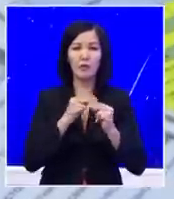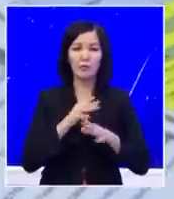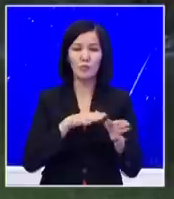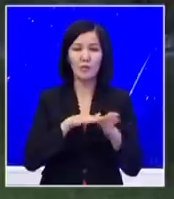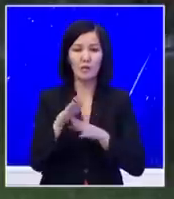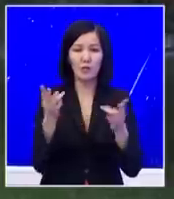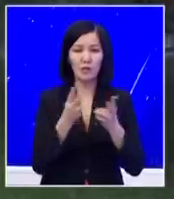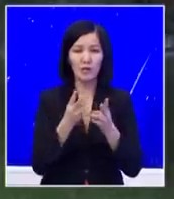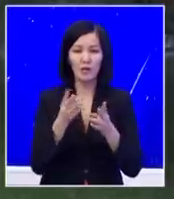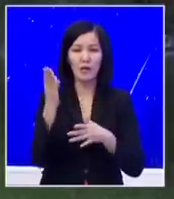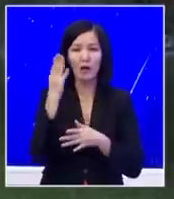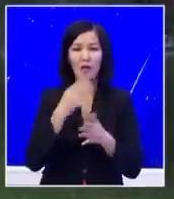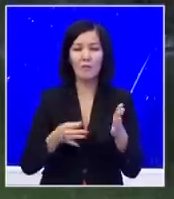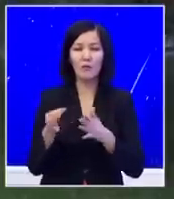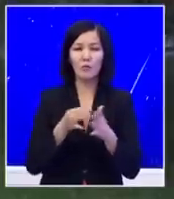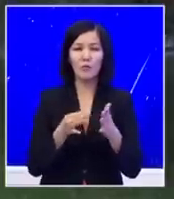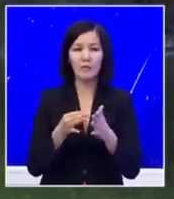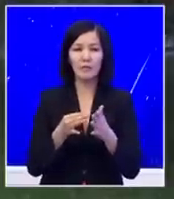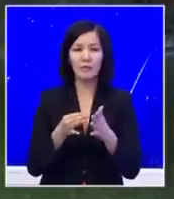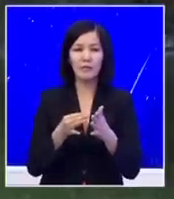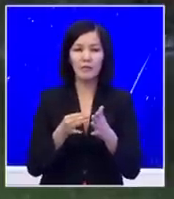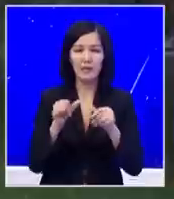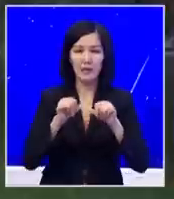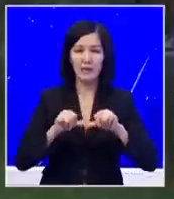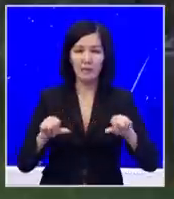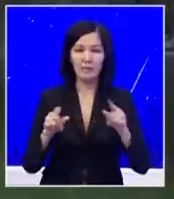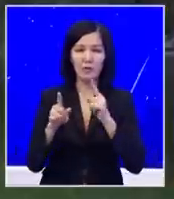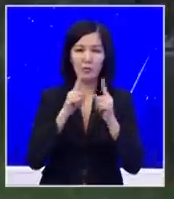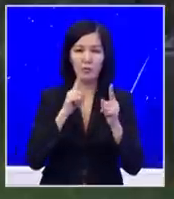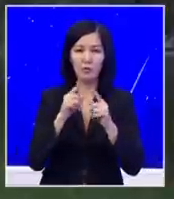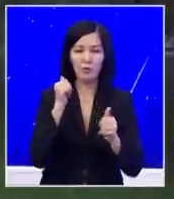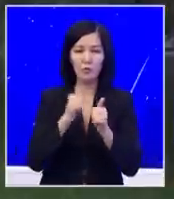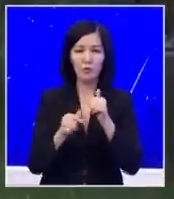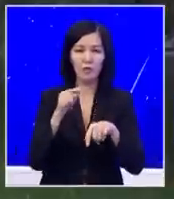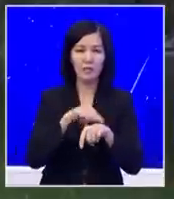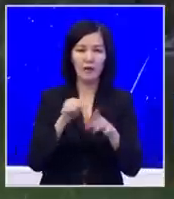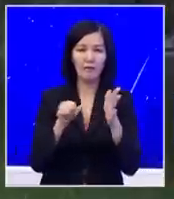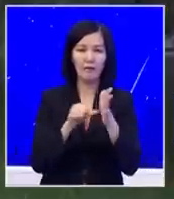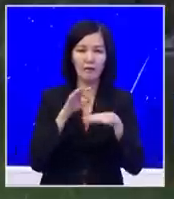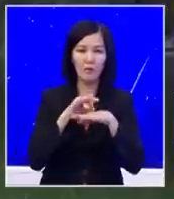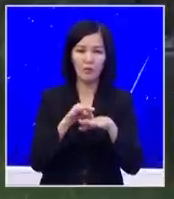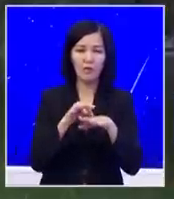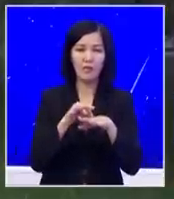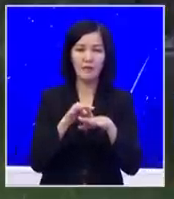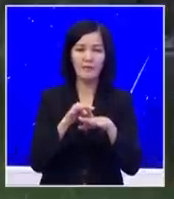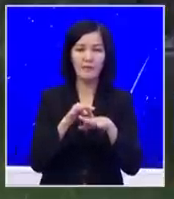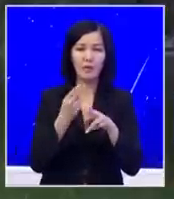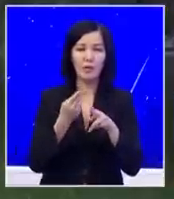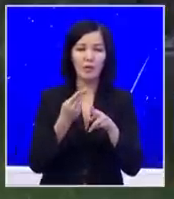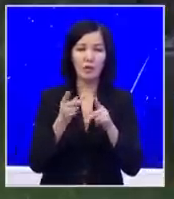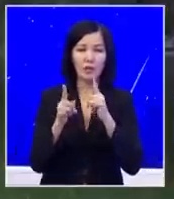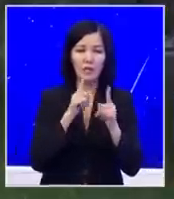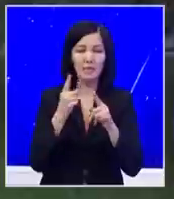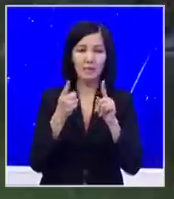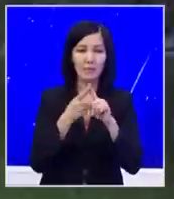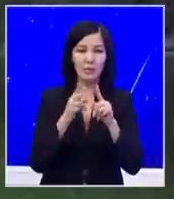істеңіздер. Алматы облысының ведомствоаралық комиссиясының отырысы күнделікті сағат 6-та өтеді. Бұл жерде